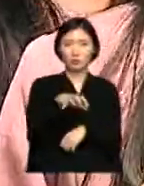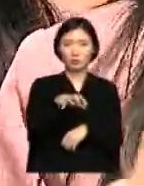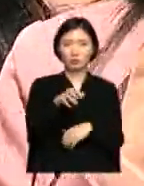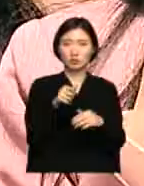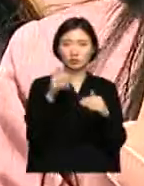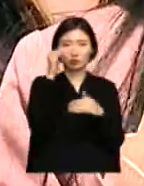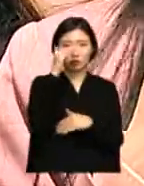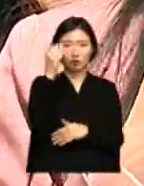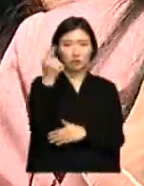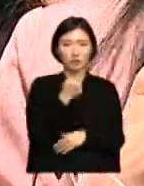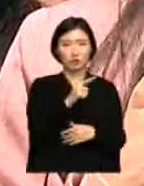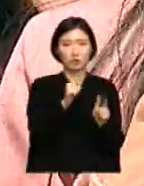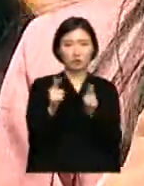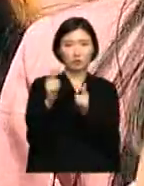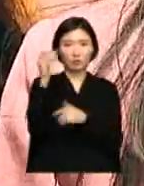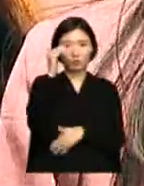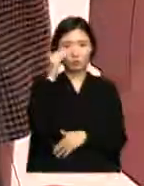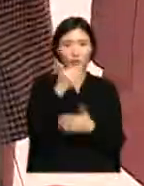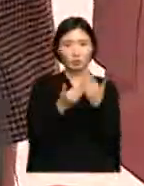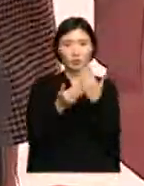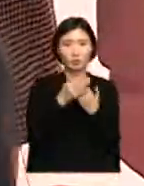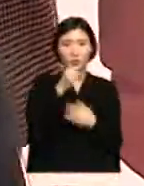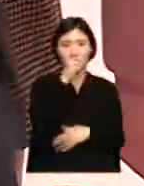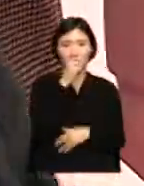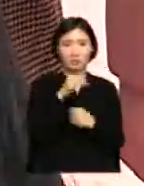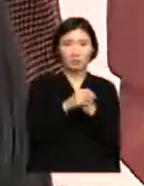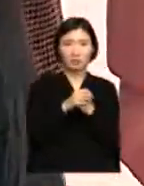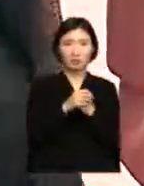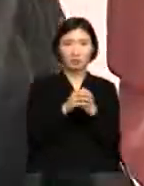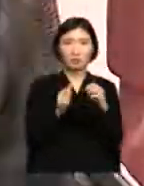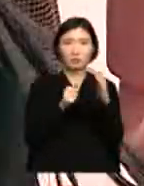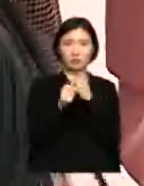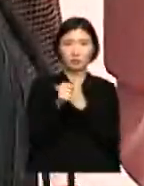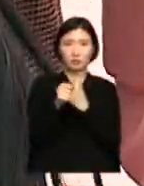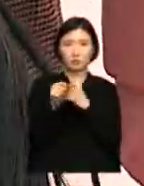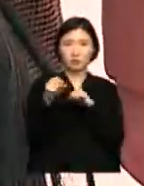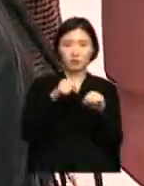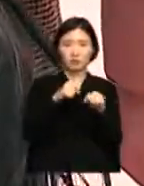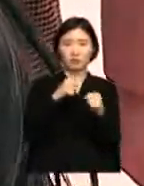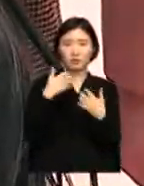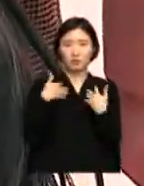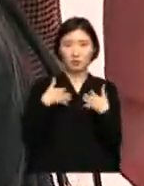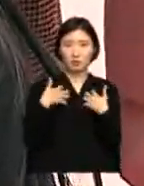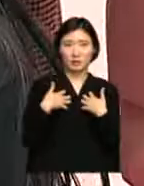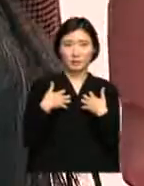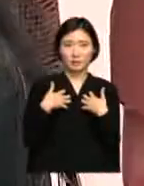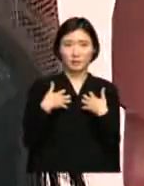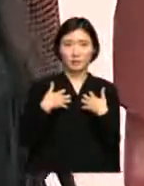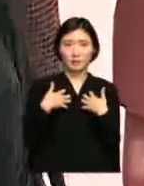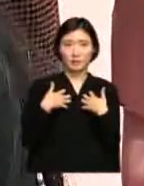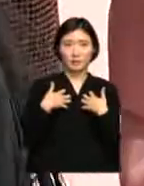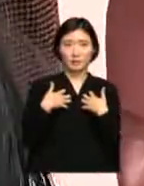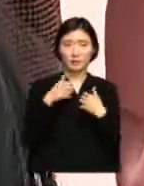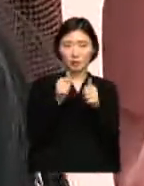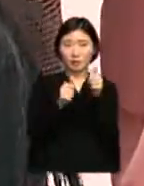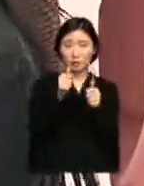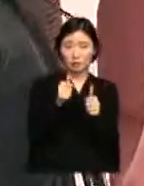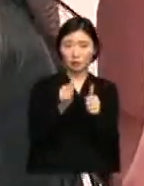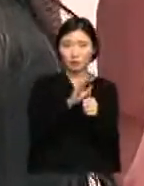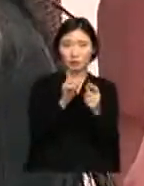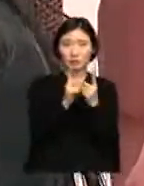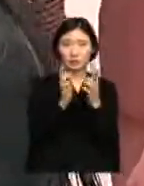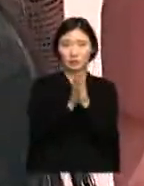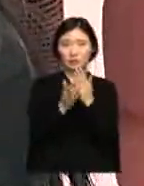체험이 이렇게 갖춰져 있어서 너무 재밌게. 선수분들이 하시는 게임을 경기를 저희가